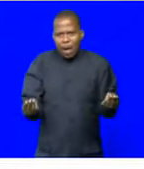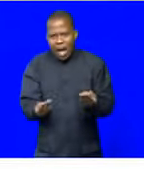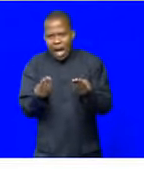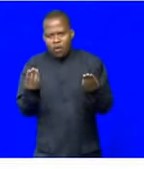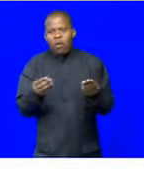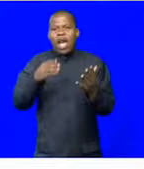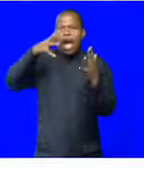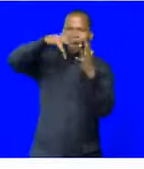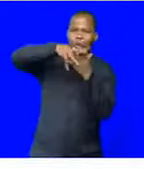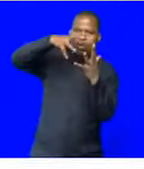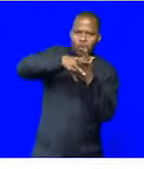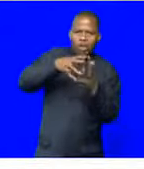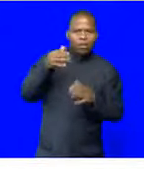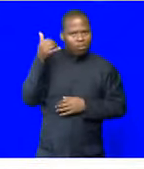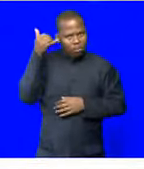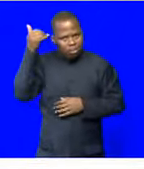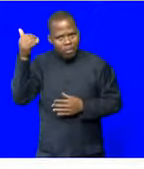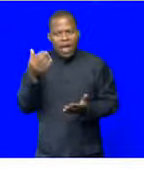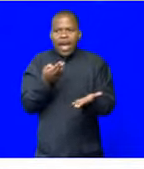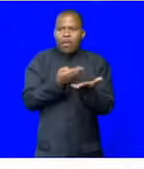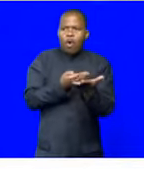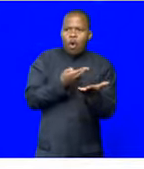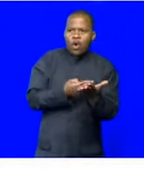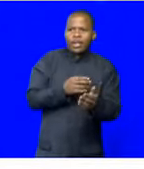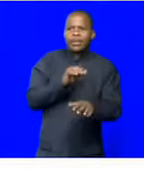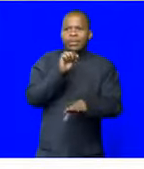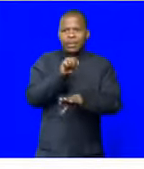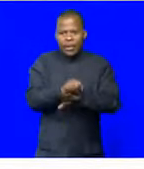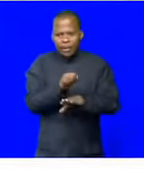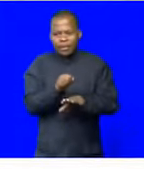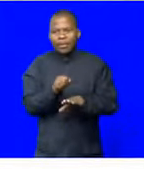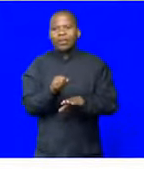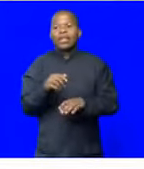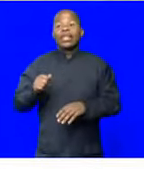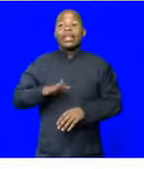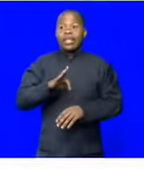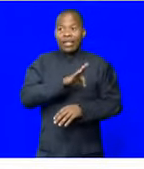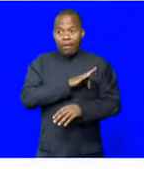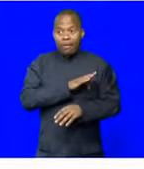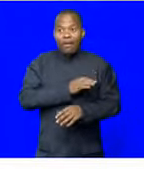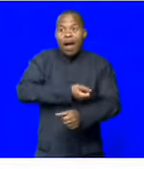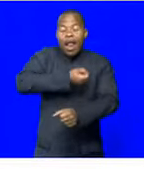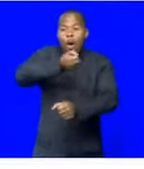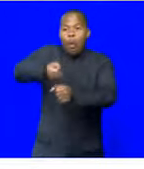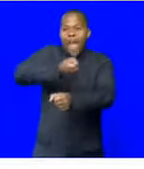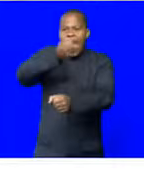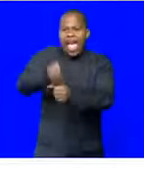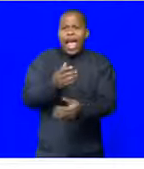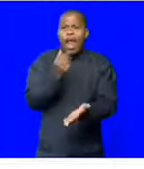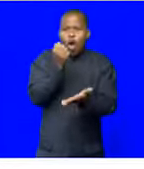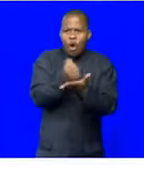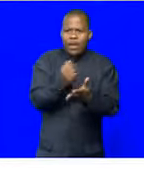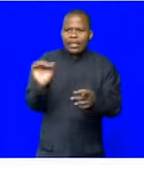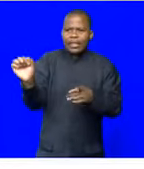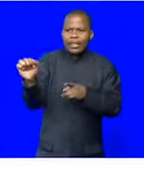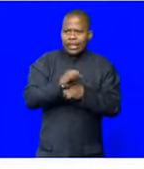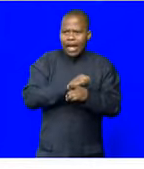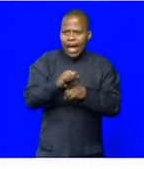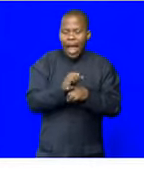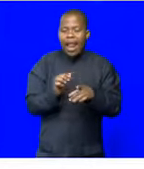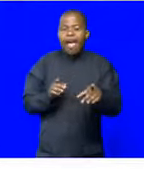lwekuhlukubeteka. Akhuluma ngesikhathi kuceceshwa kabanti labo labatawusebenta kuleli hhovisi noSipho Stora wenhlangano